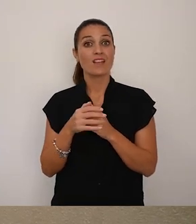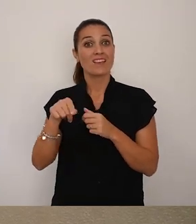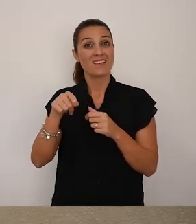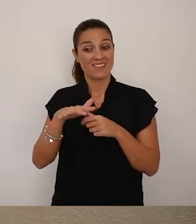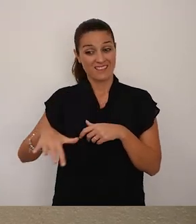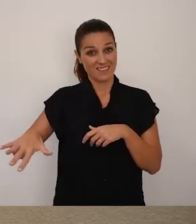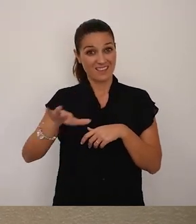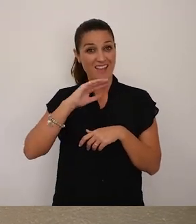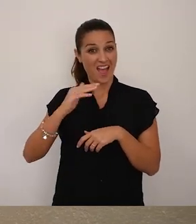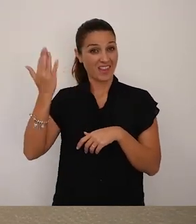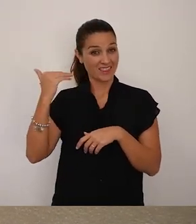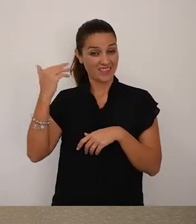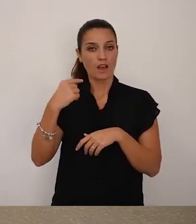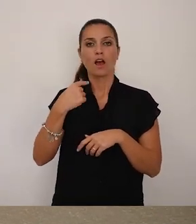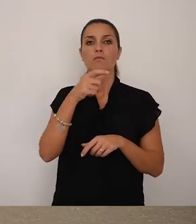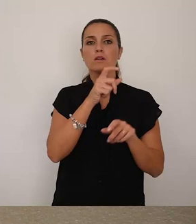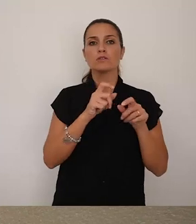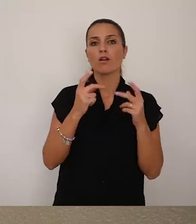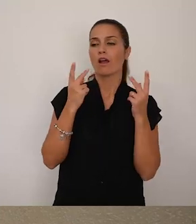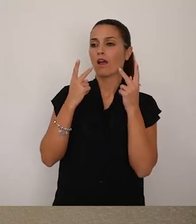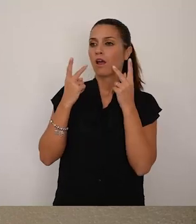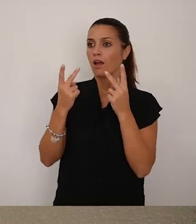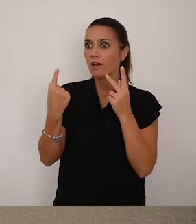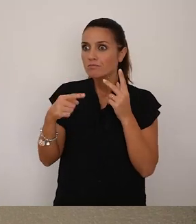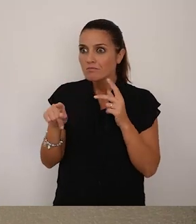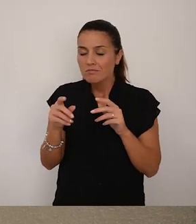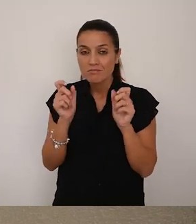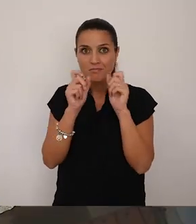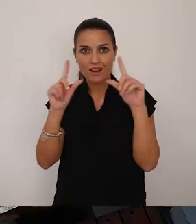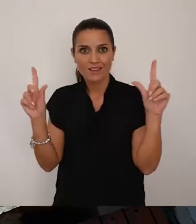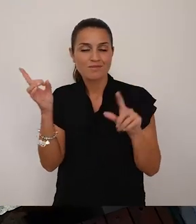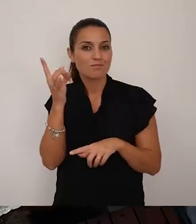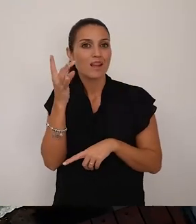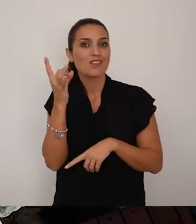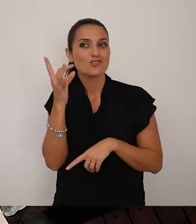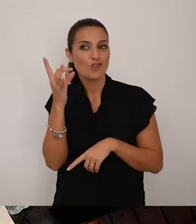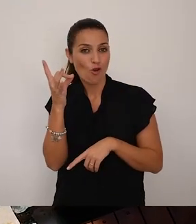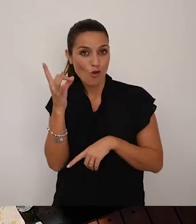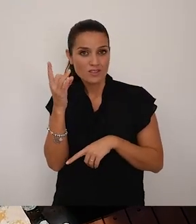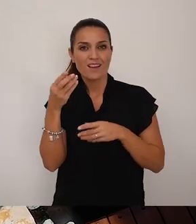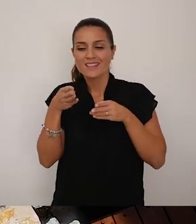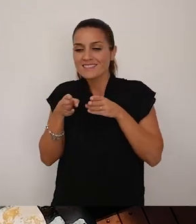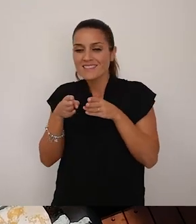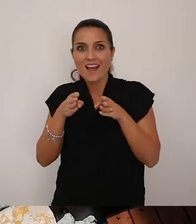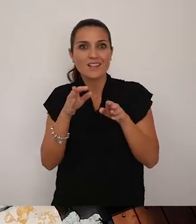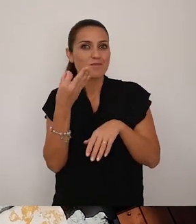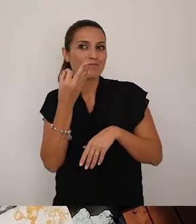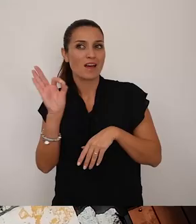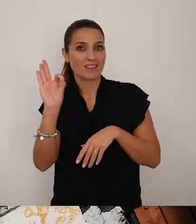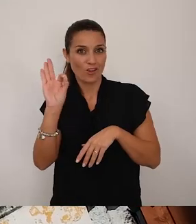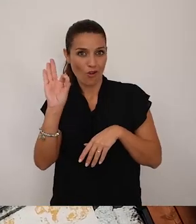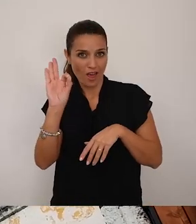La città antica si sviluppa agli occhi dei visitatori come una gemma preziosa, intagliata dalle caratteristiche stradine e